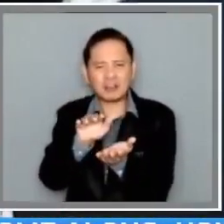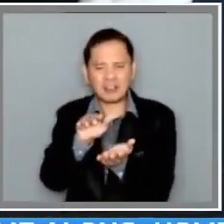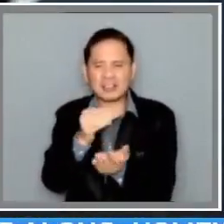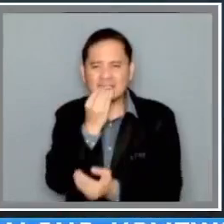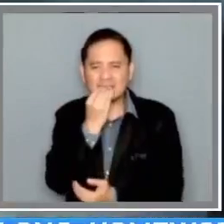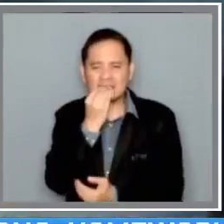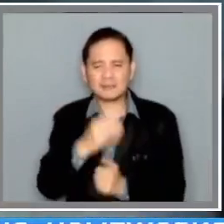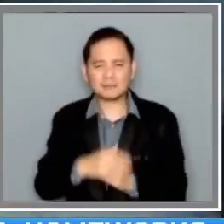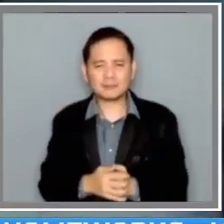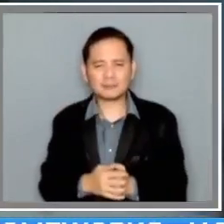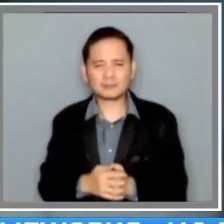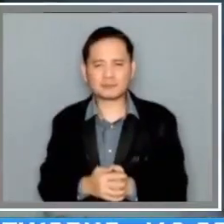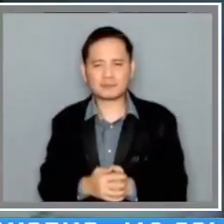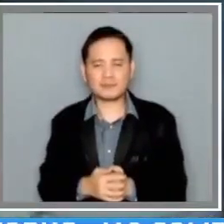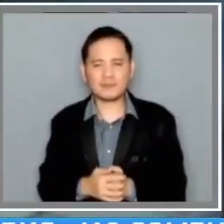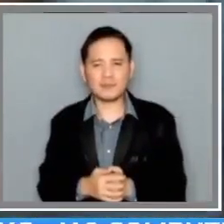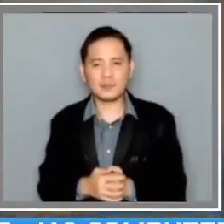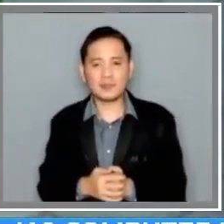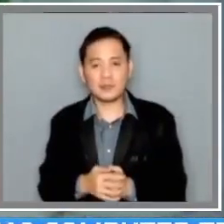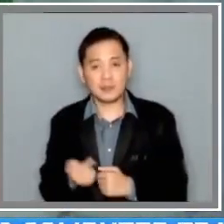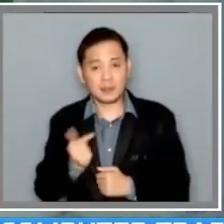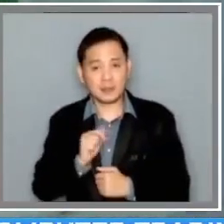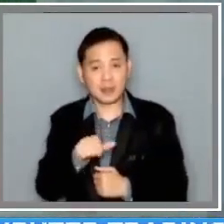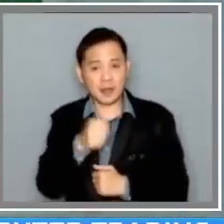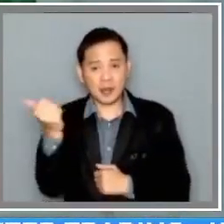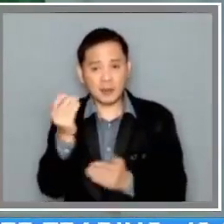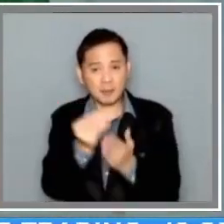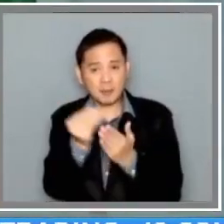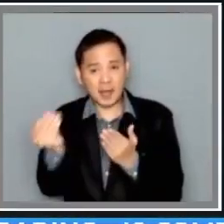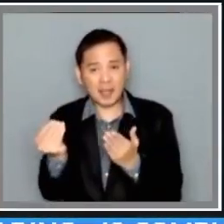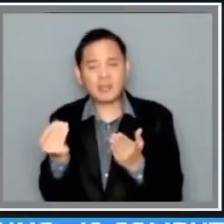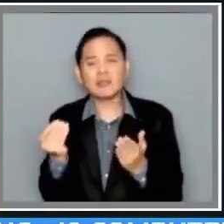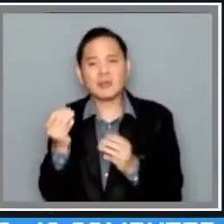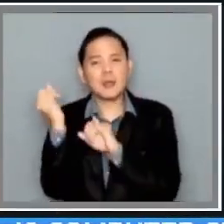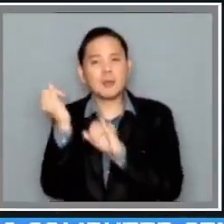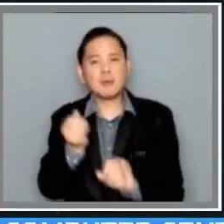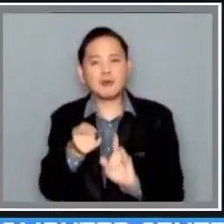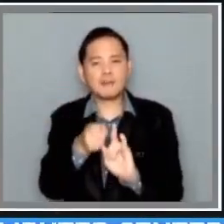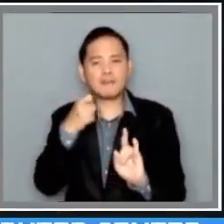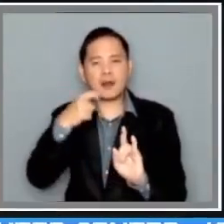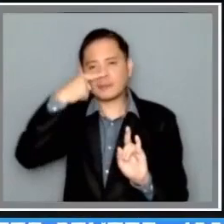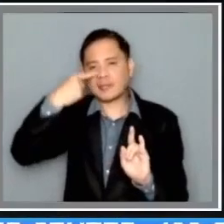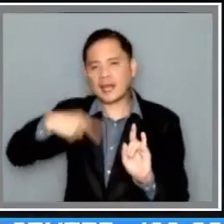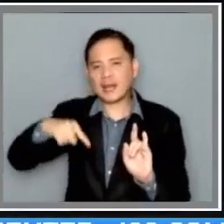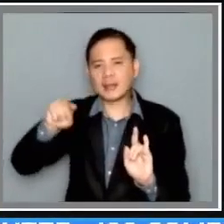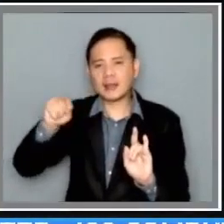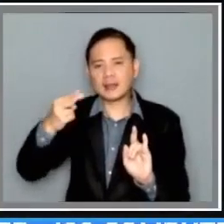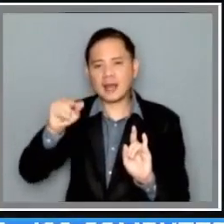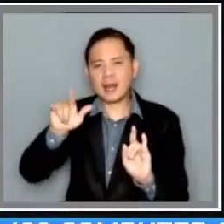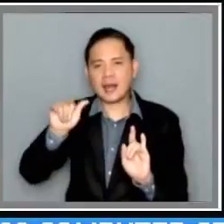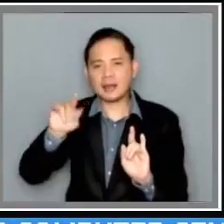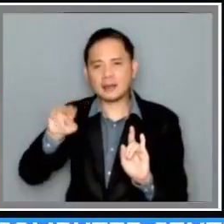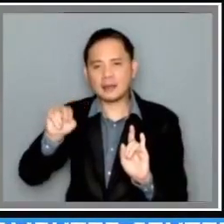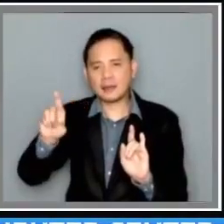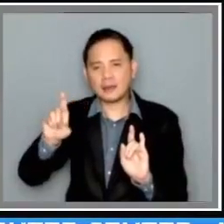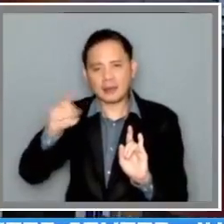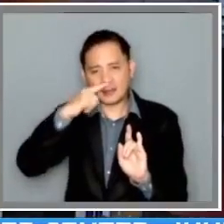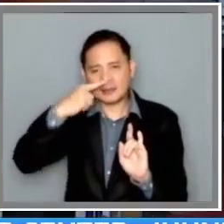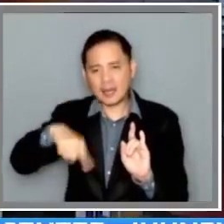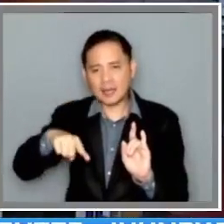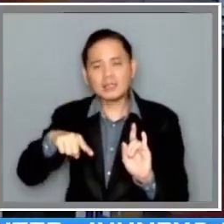inabutan naman naming mamimili, madalas imported na bigas galing Thailand ang binibili. Gaya ni Christina na may maliit na